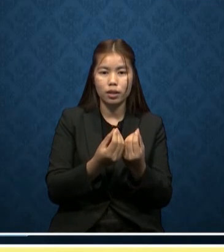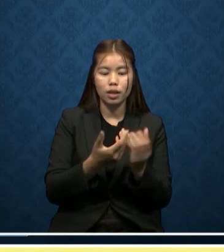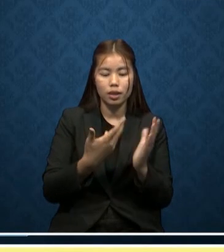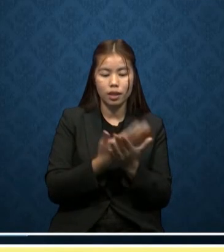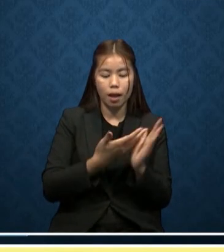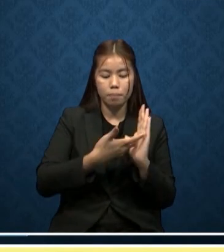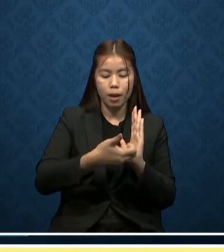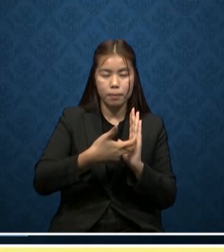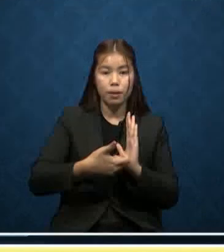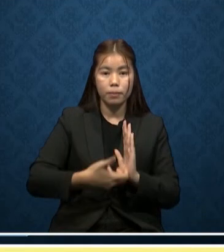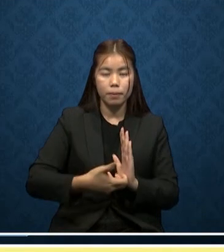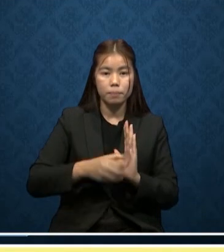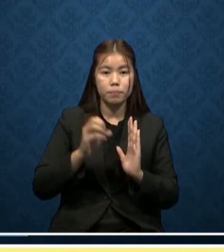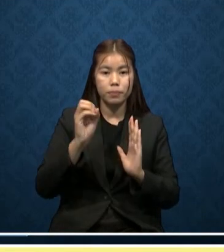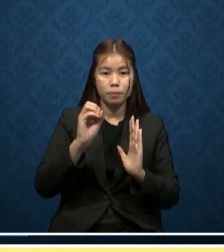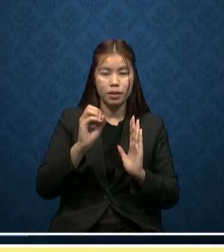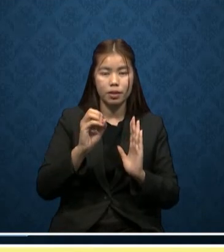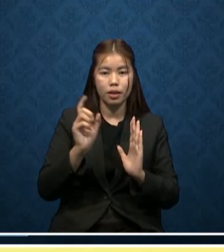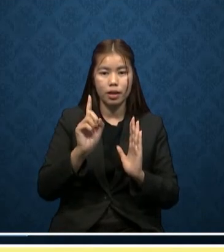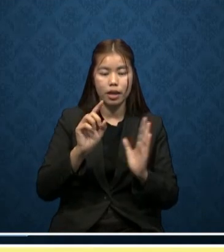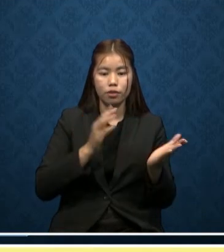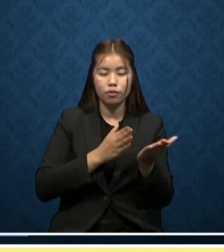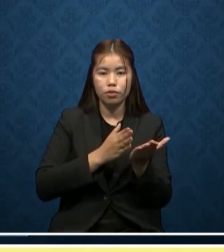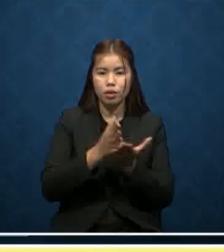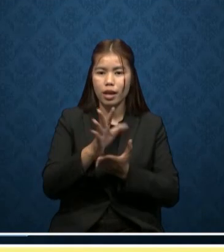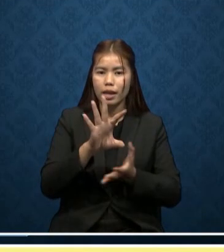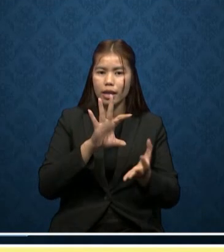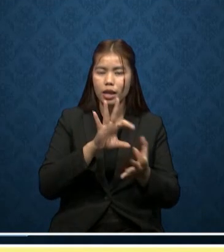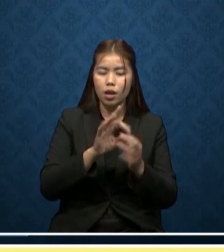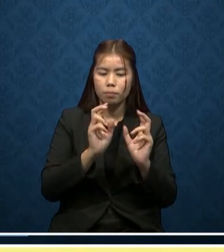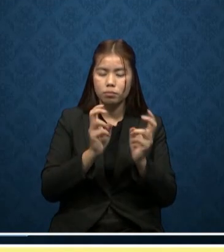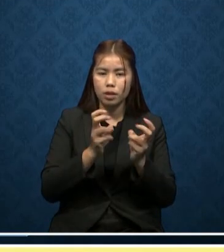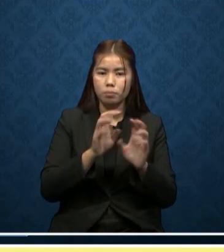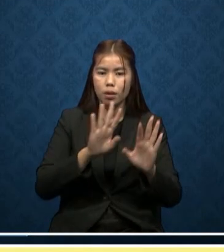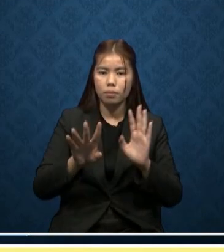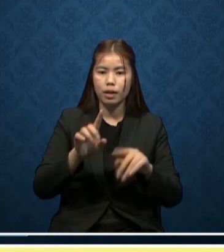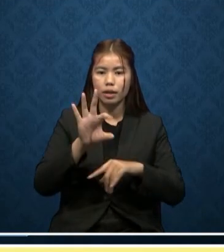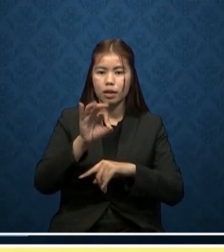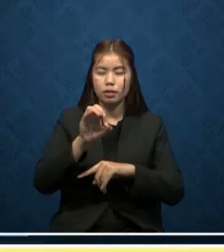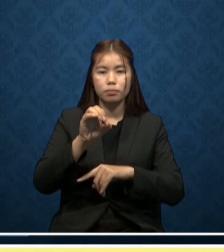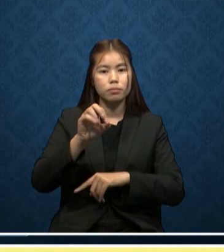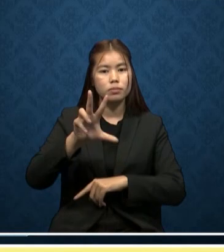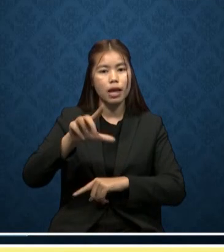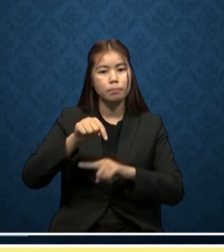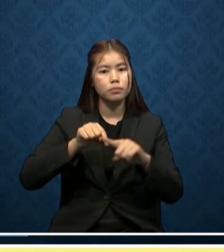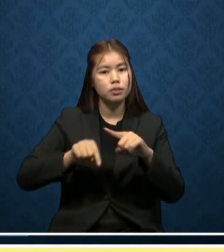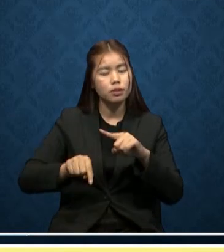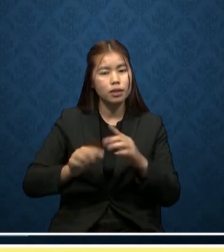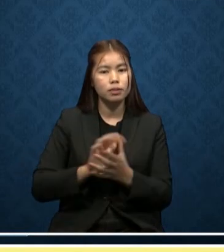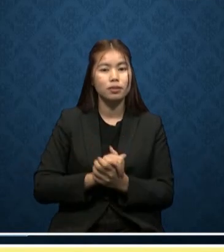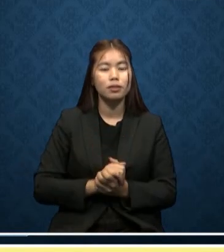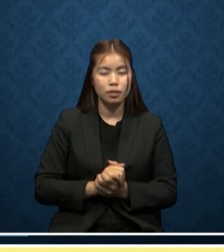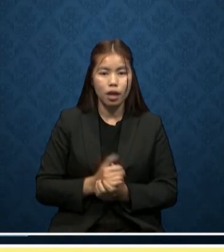งบประมาณในส่วนของภาพรวมอยู่ที่ร้อยละ 93ในส่วนของตัว